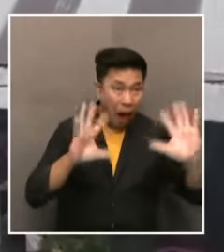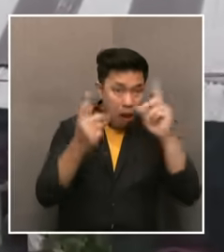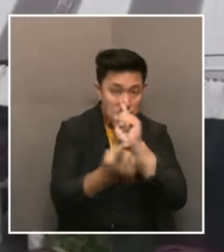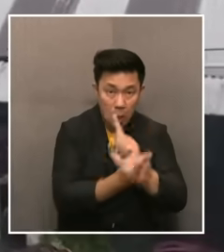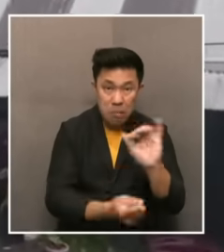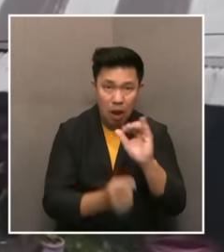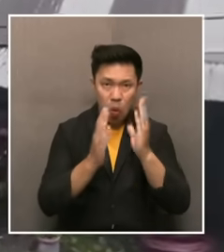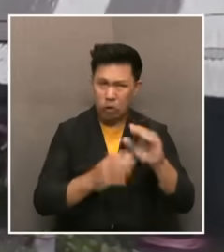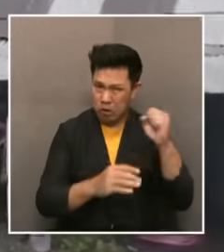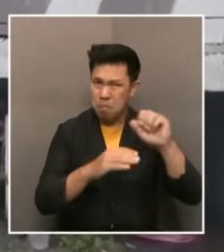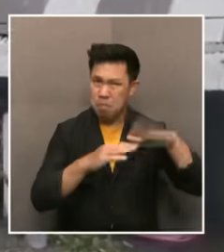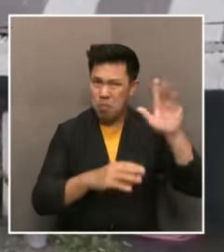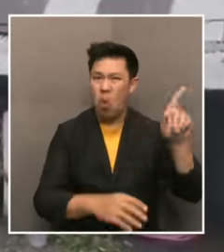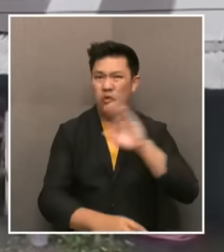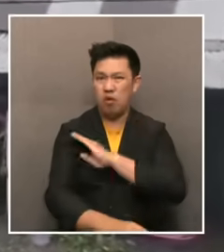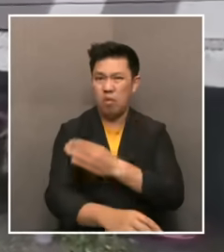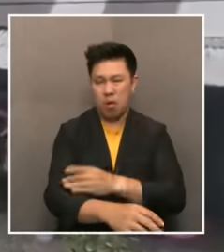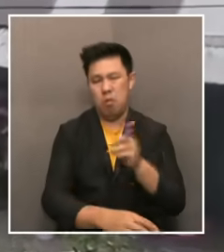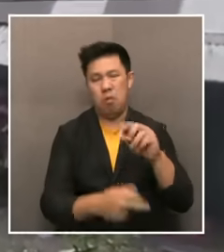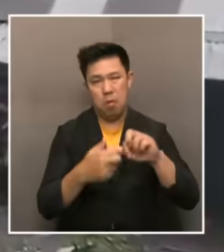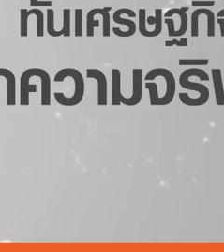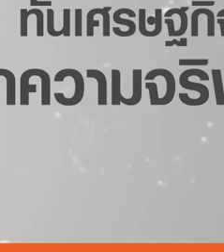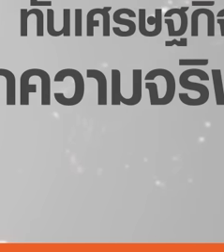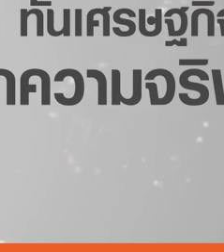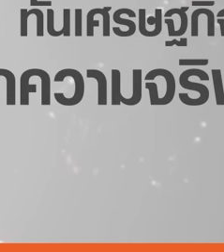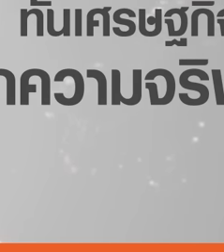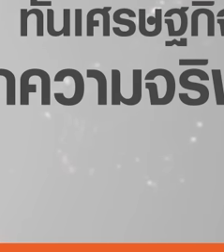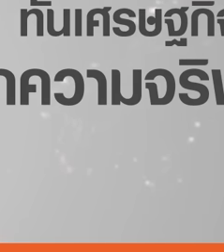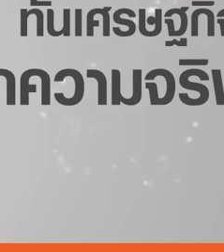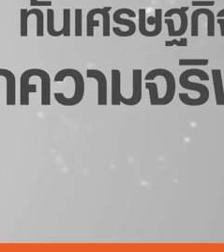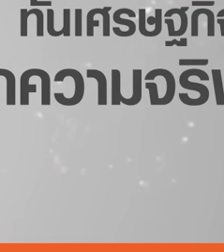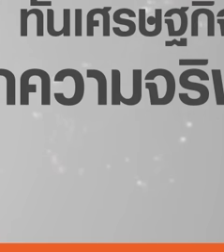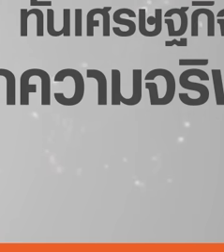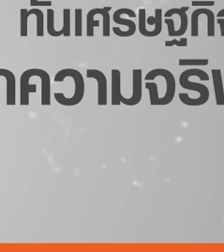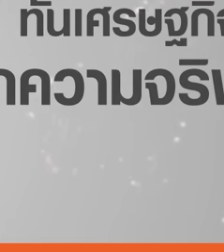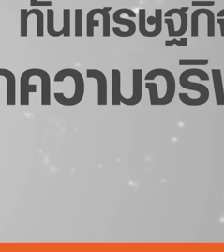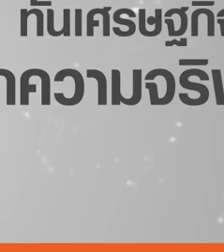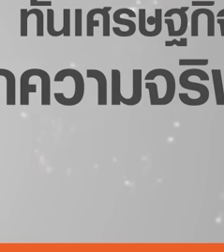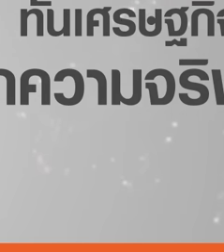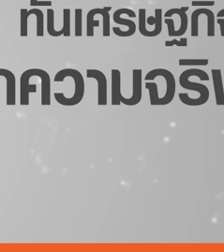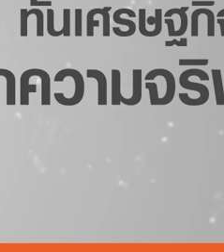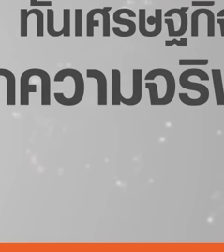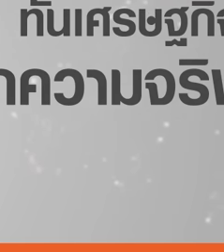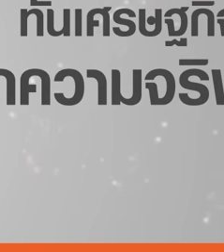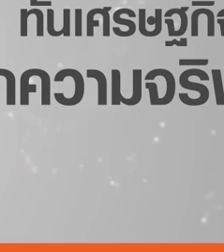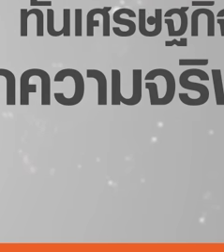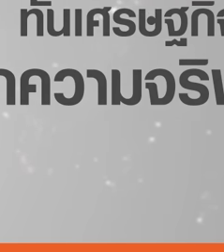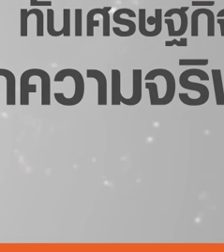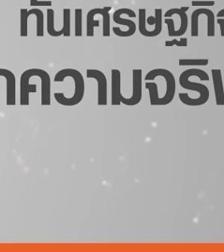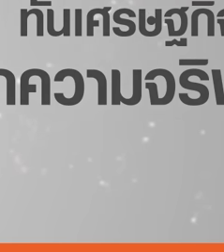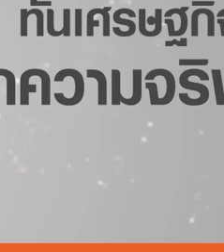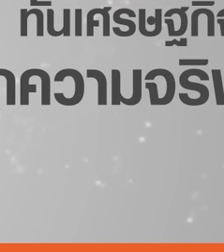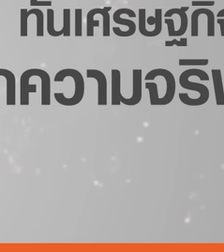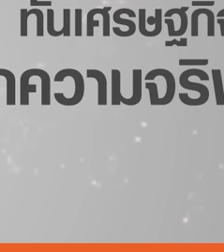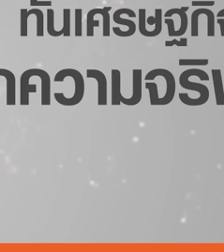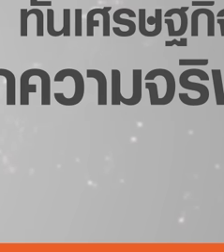หลาย10บคนที่ประเทศฟิลิปปินส์ครับขอบคุณที่ติดตามรับชมรายการ TNNนวสข่าวเที่ยมนะครับอย่าลืมกด